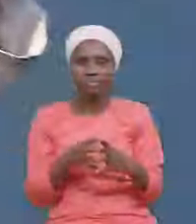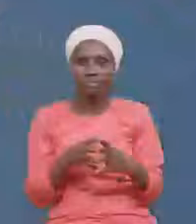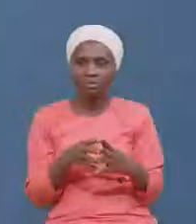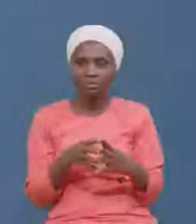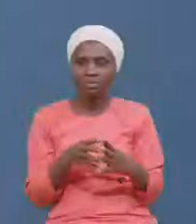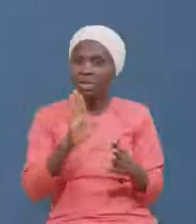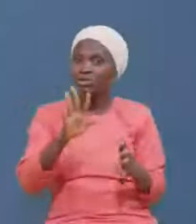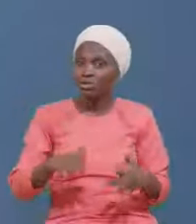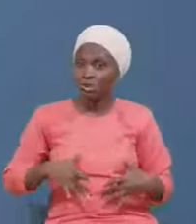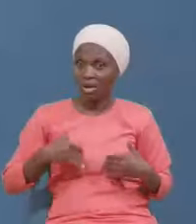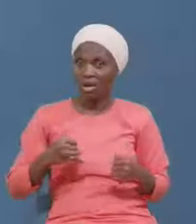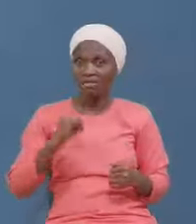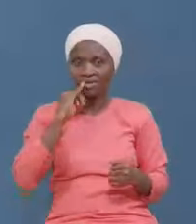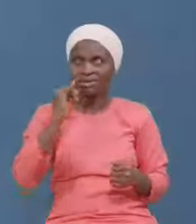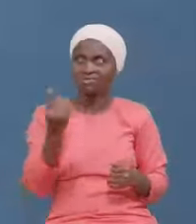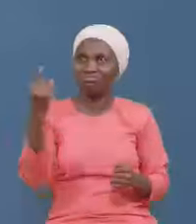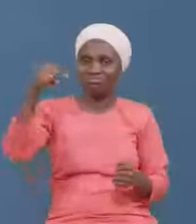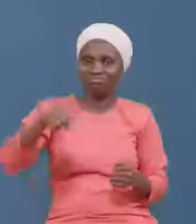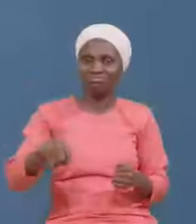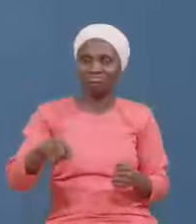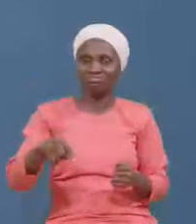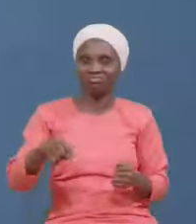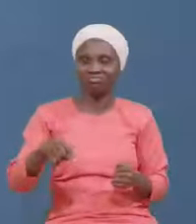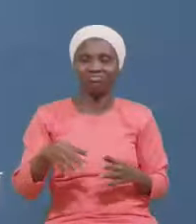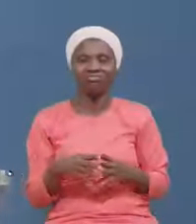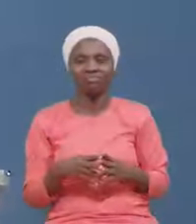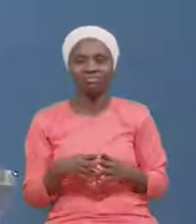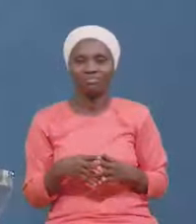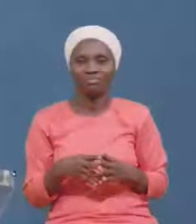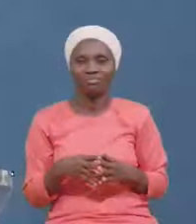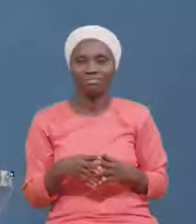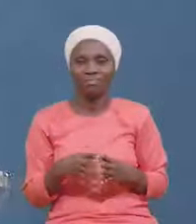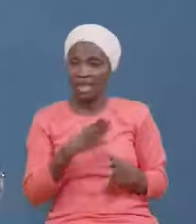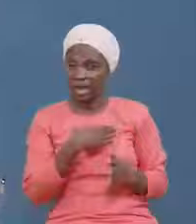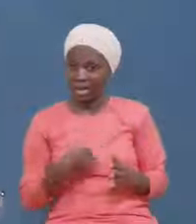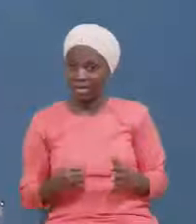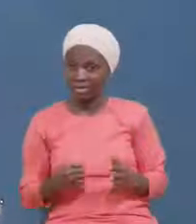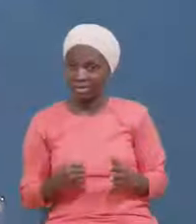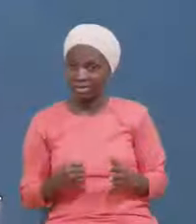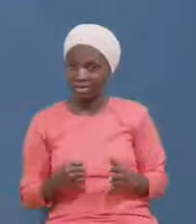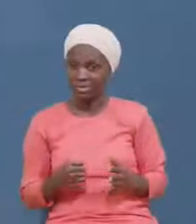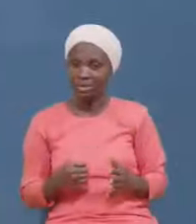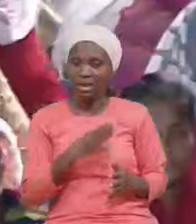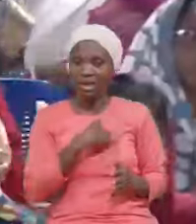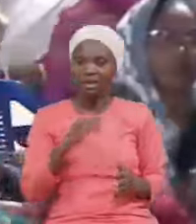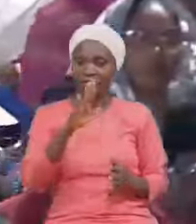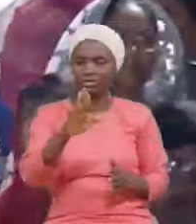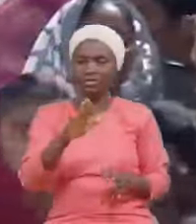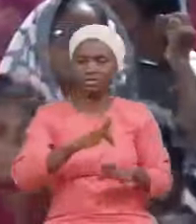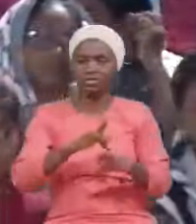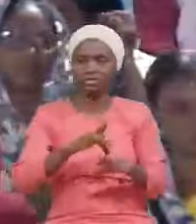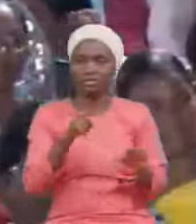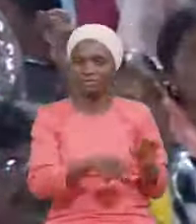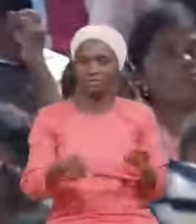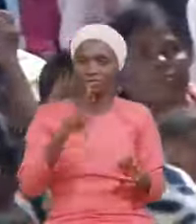Your life is upside down. మీ జీవితం తల్లక్రిందులుగా ఉంది. And your feet are up. మీ కాళ్ళేమో పైన